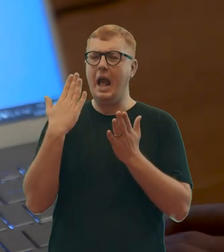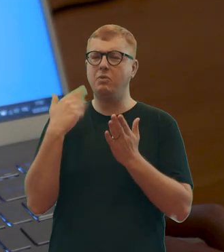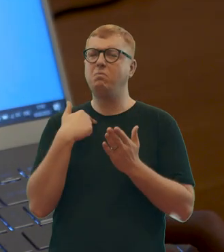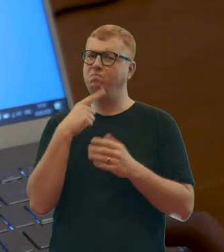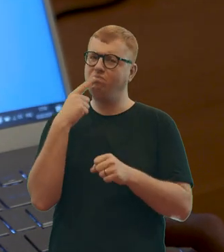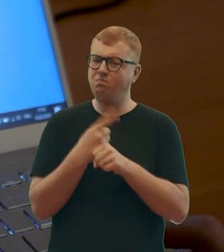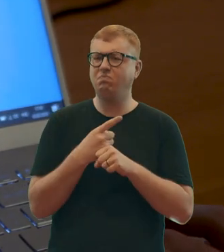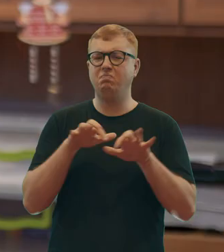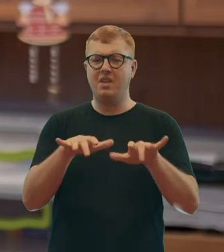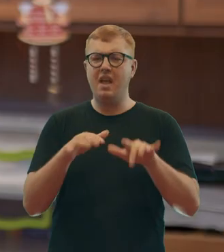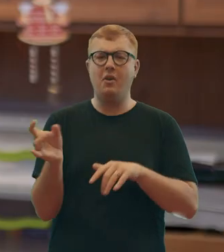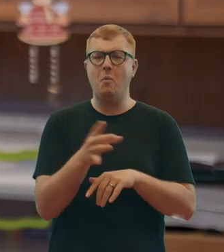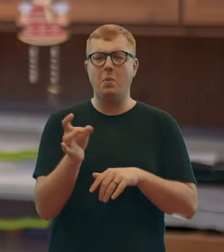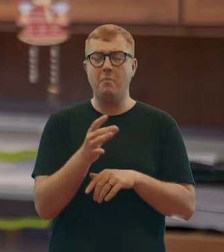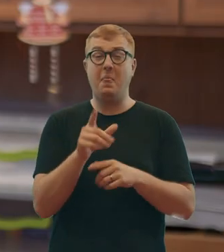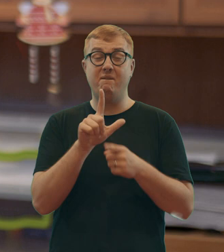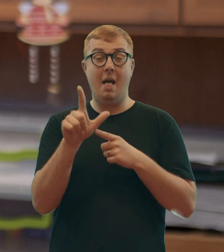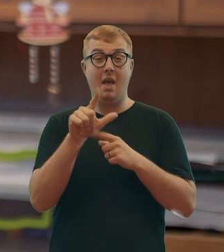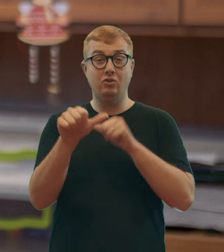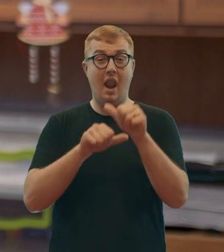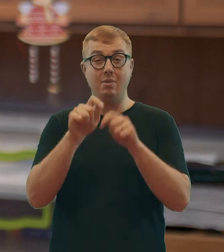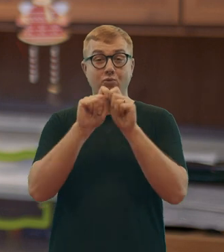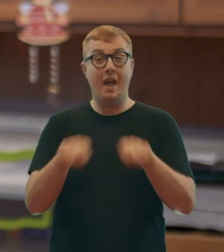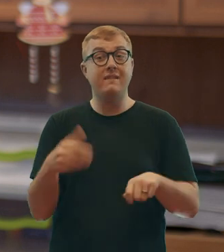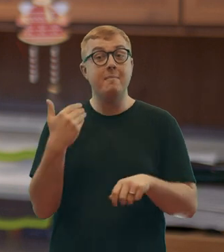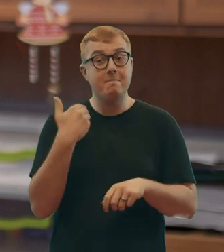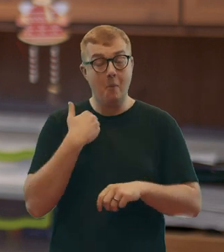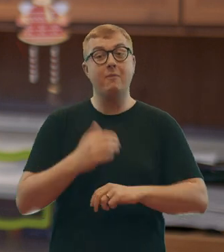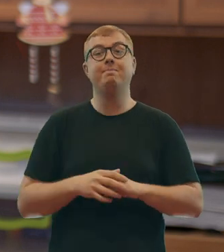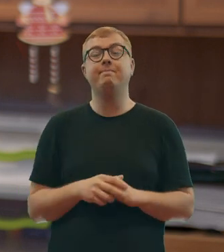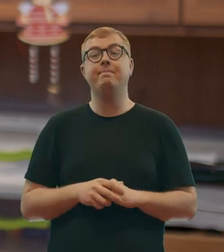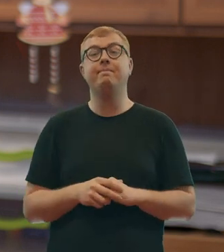Ostatnio wróciłem do gier komputerowych po chyba 12 latach przerwy.